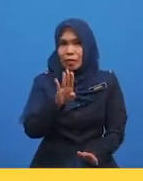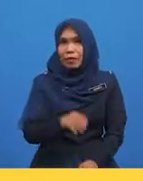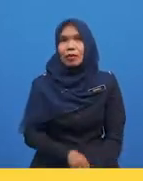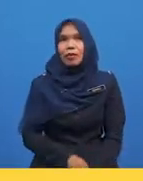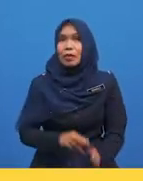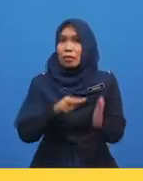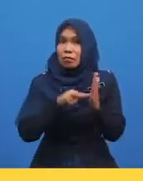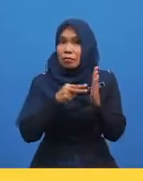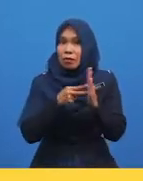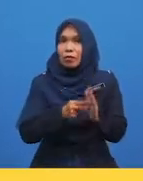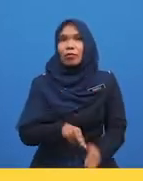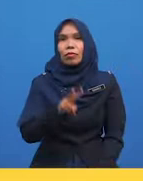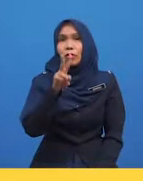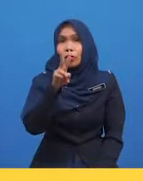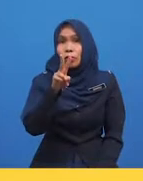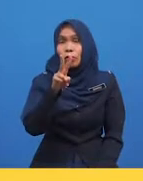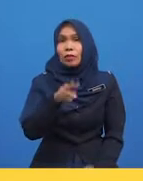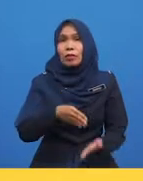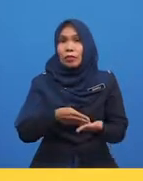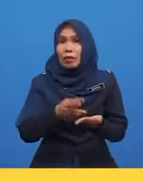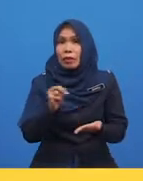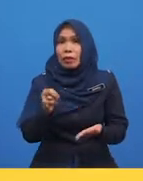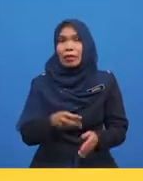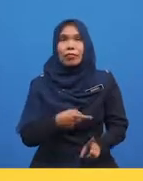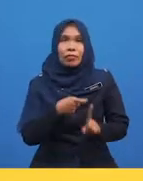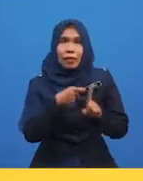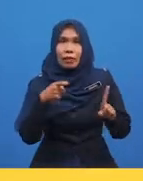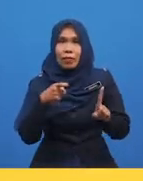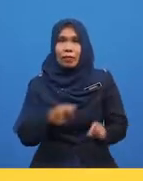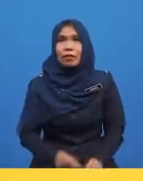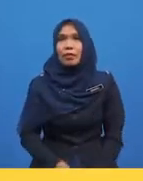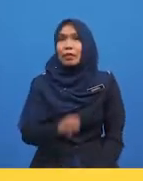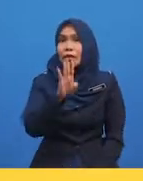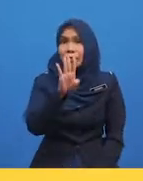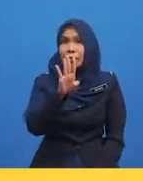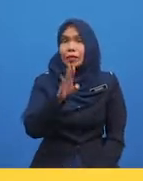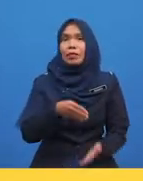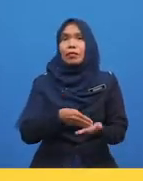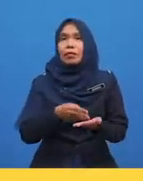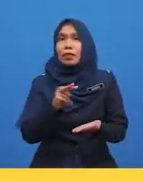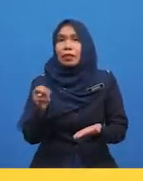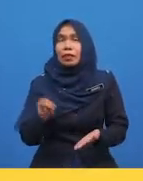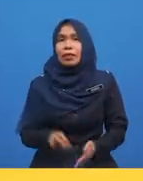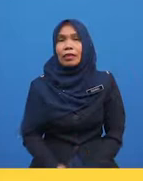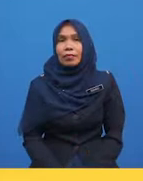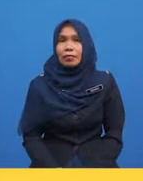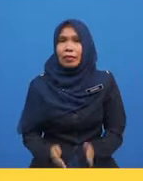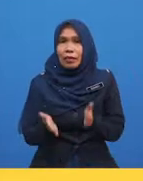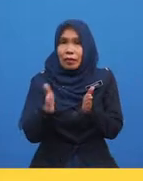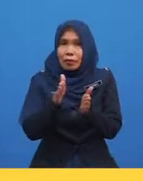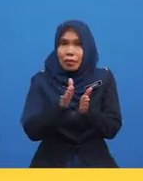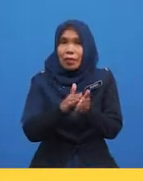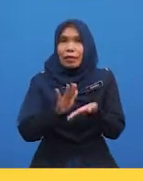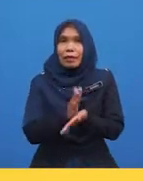2/4 bermaksud 2 bahagian daripada 4 bahagian